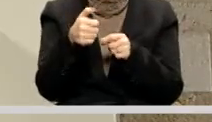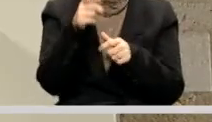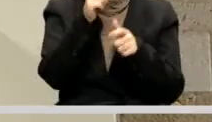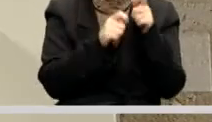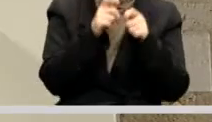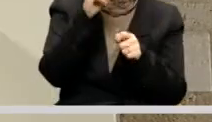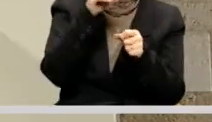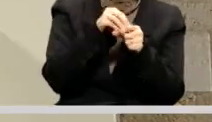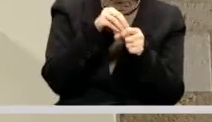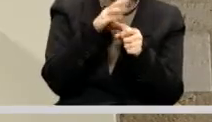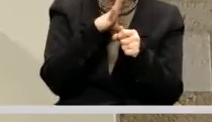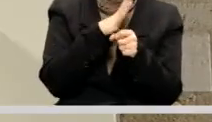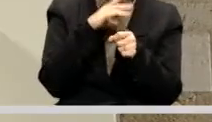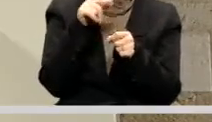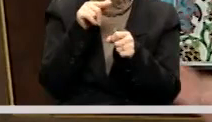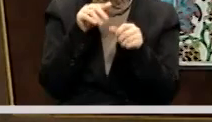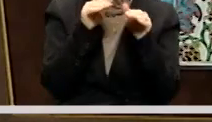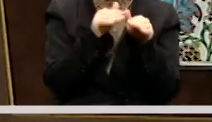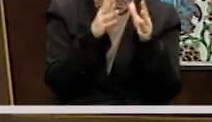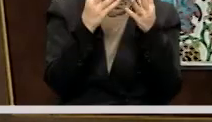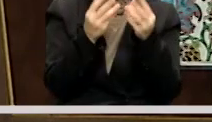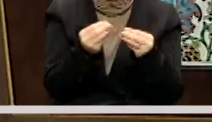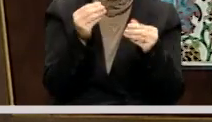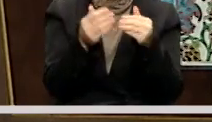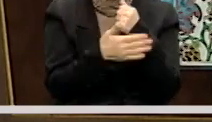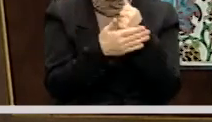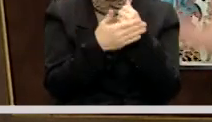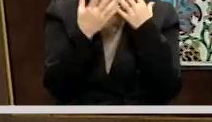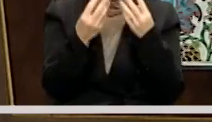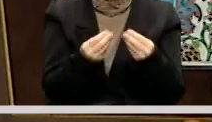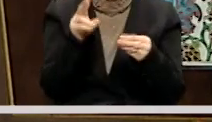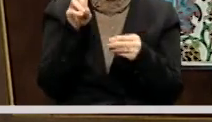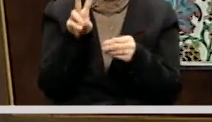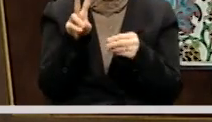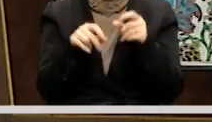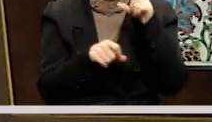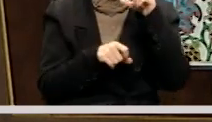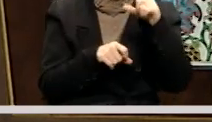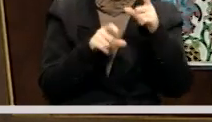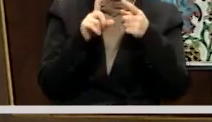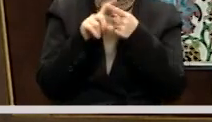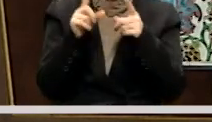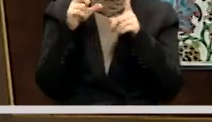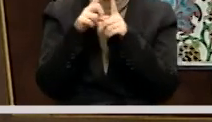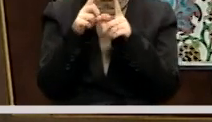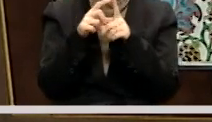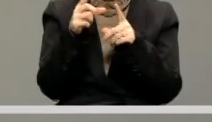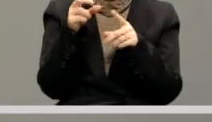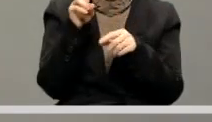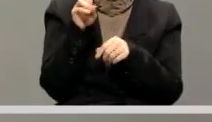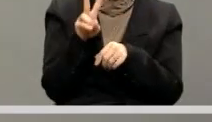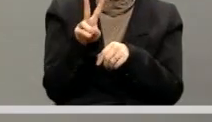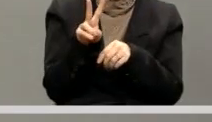melatoninin artırılmasına, desteklenmesine yardımcı olur. Yine vitaminlerden C ve D vitaminini doğrudan besinlerden almak